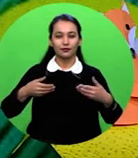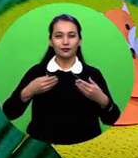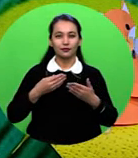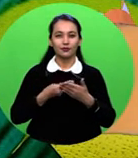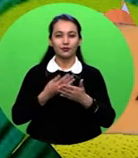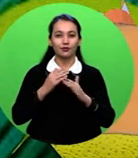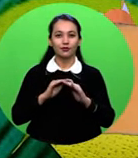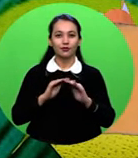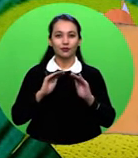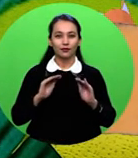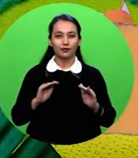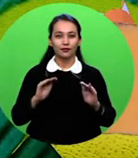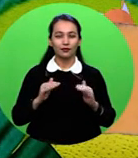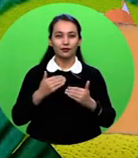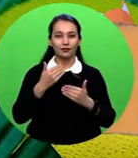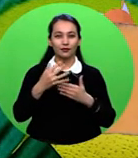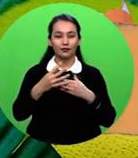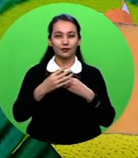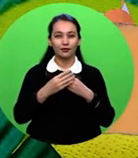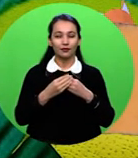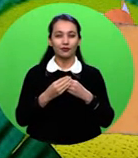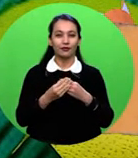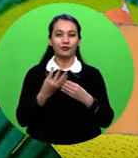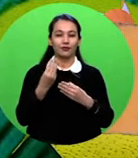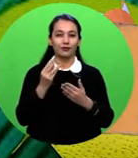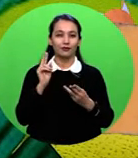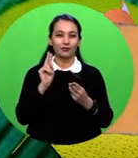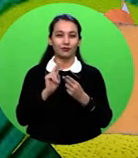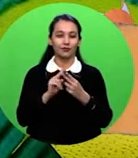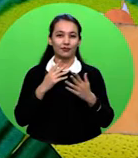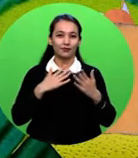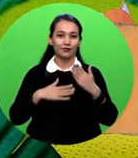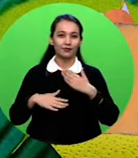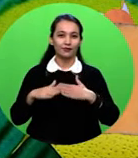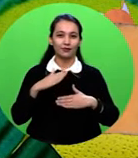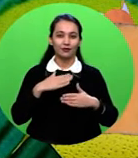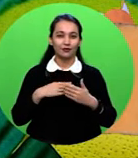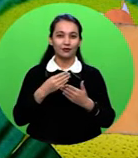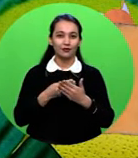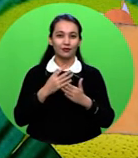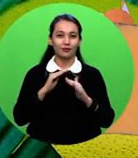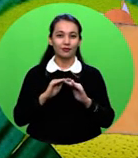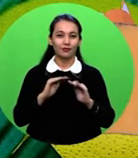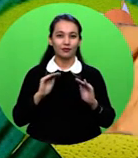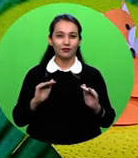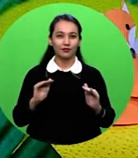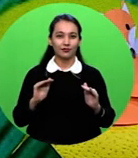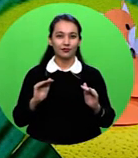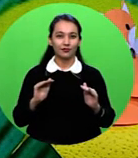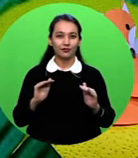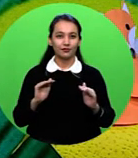Assalomu alaykum, qadrli o'quvchilar. Siz bilan yana bir bor uchrashib turganimdan xursandman. Aziz